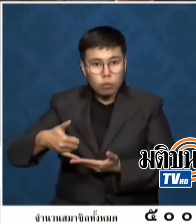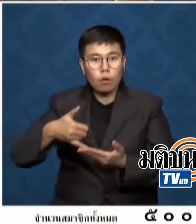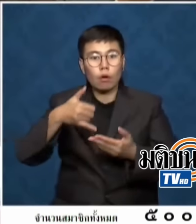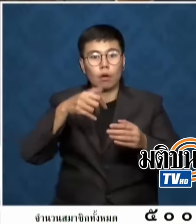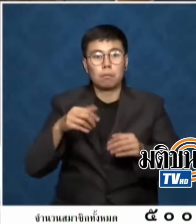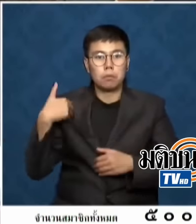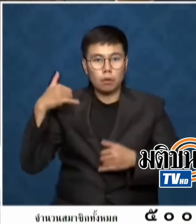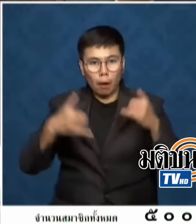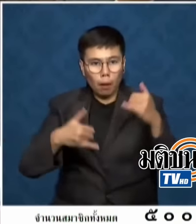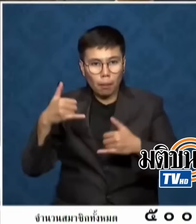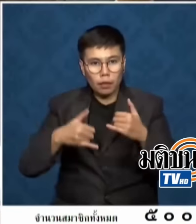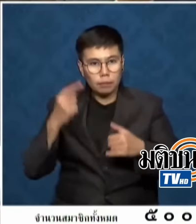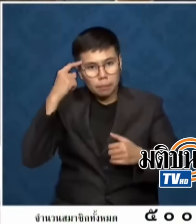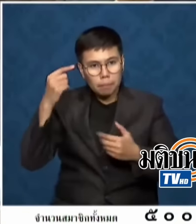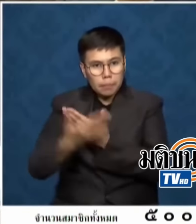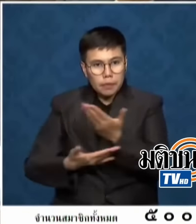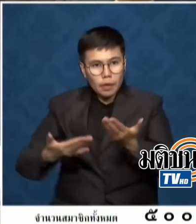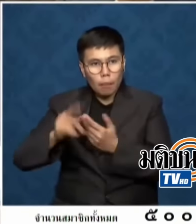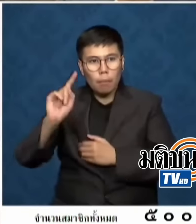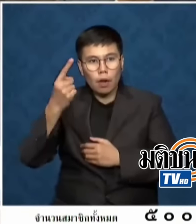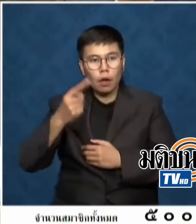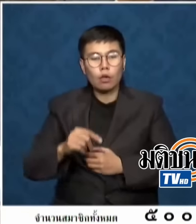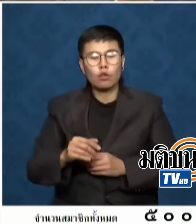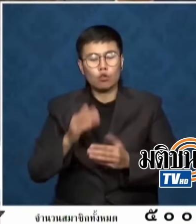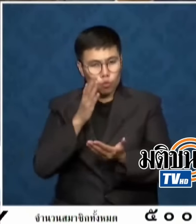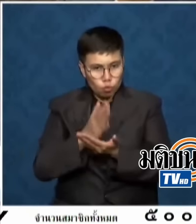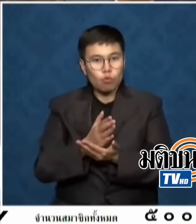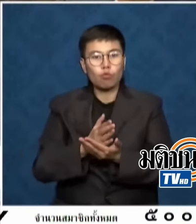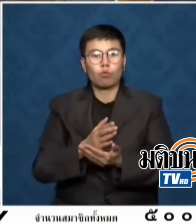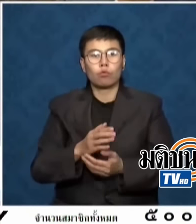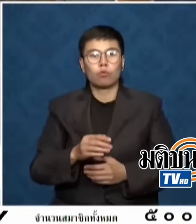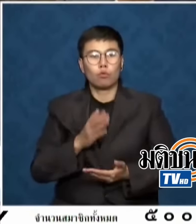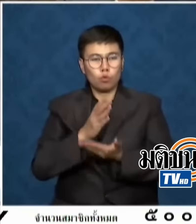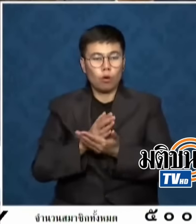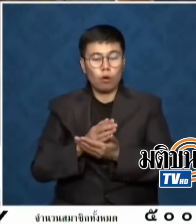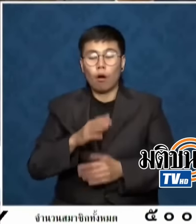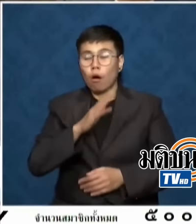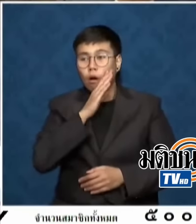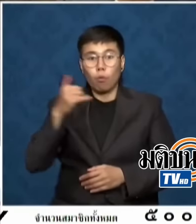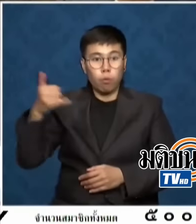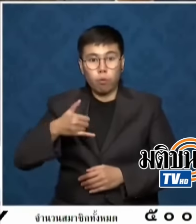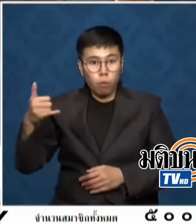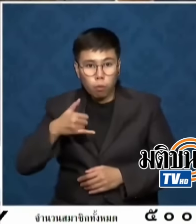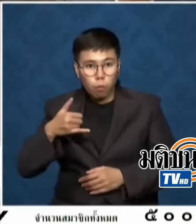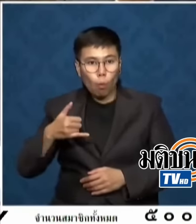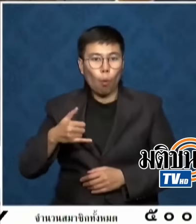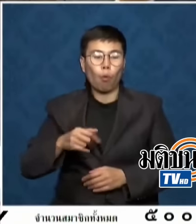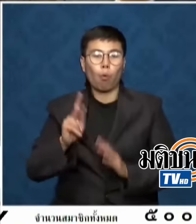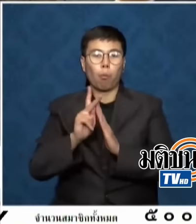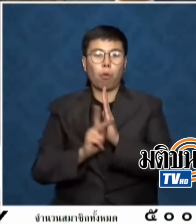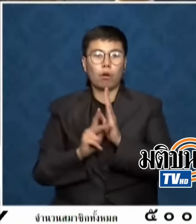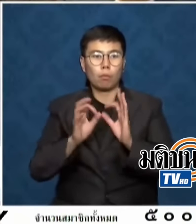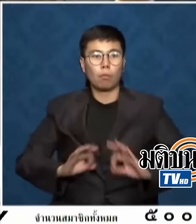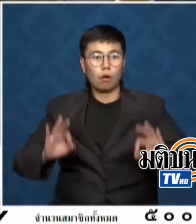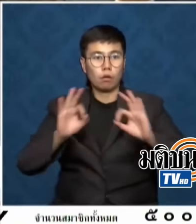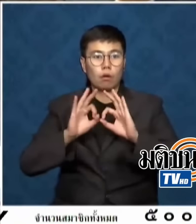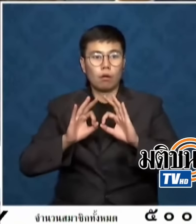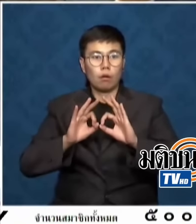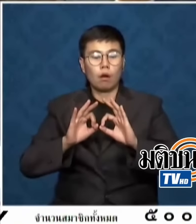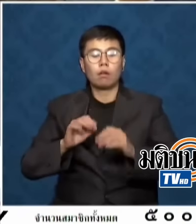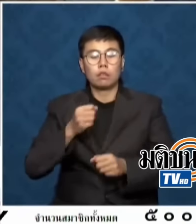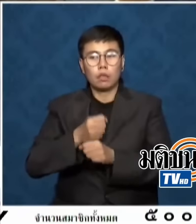จะมีการพิจารณาเรื่องนี้นะครับว่าให้งดก่อนเพราะฉะนั้นวิ่งไปวิ่งมางี้กฎหมายที่สำคัญเพื่อที่จะใช้ประโย